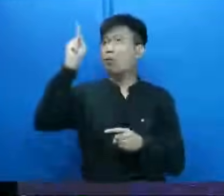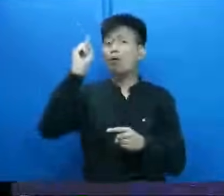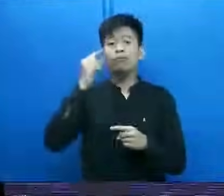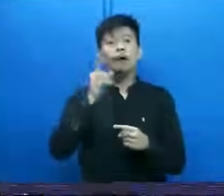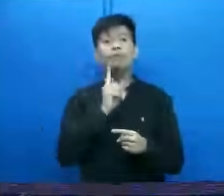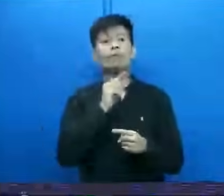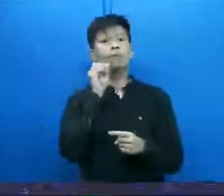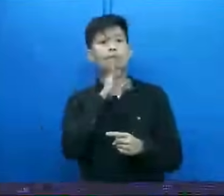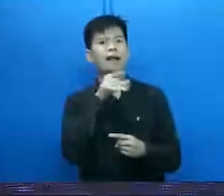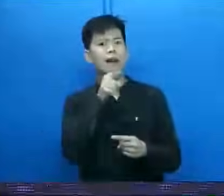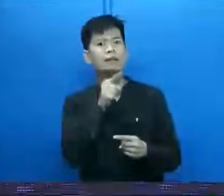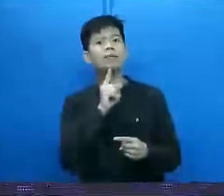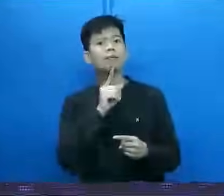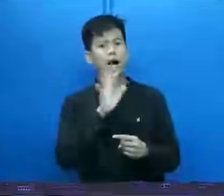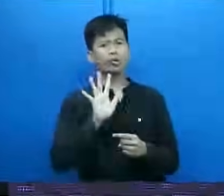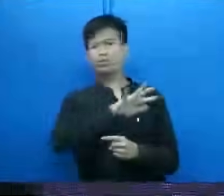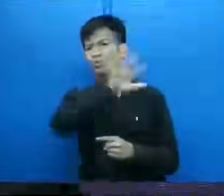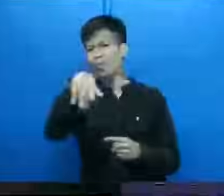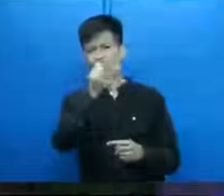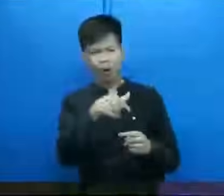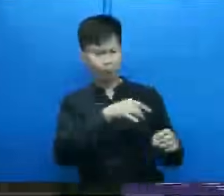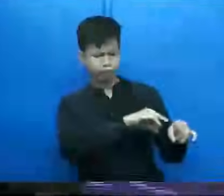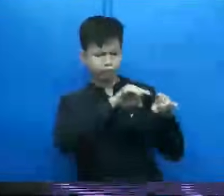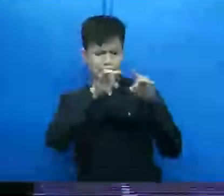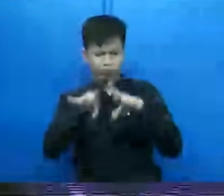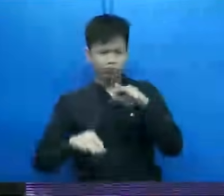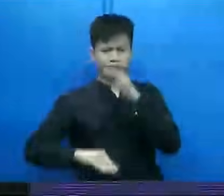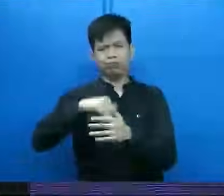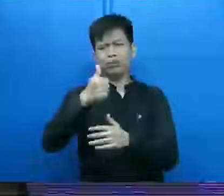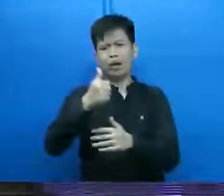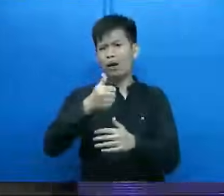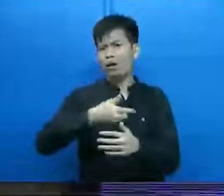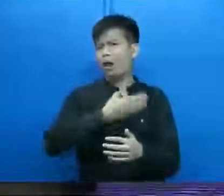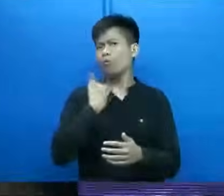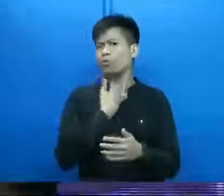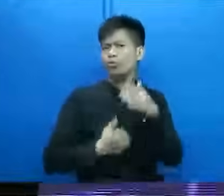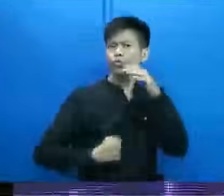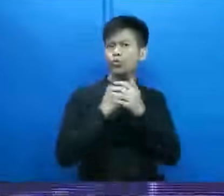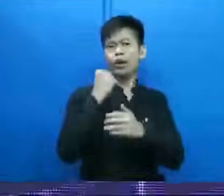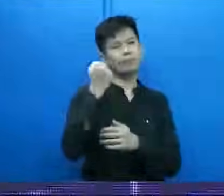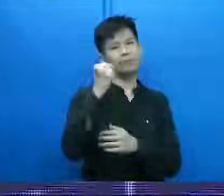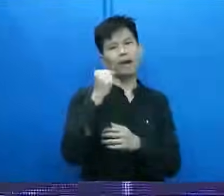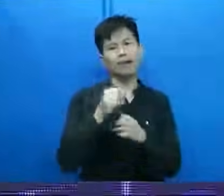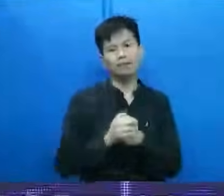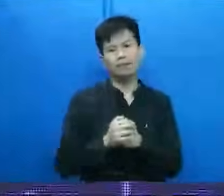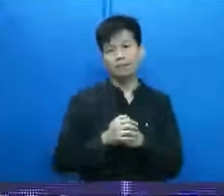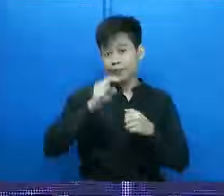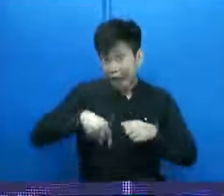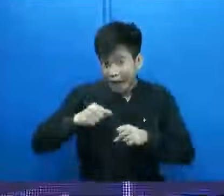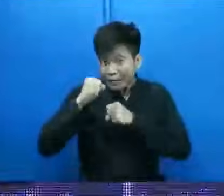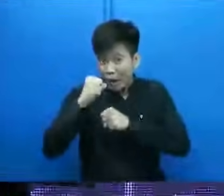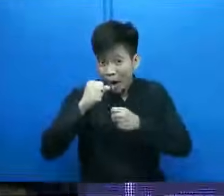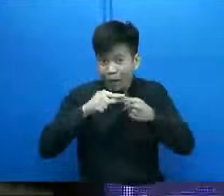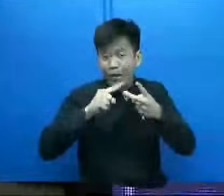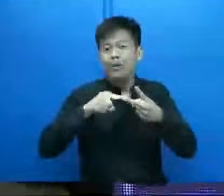ini? Karena enggak semua orang pengen hijrah itu bisa berhasil tuntas mengalahkan hawa nafsunya. Sekarang semangat, besok